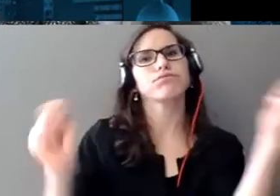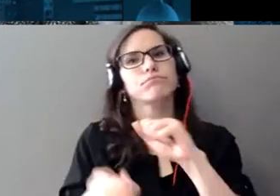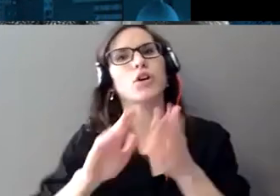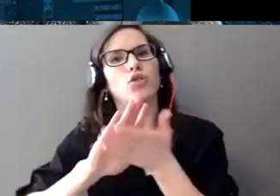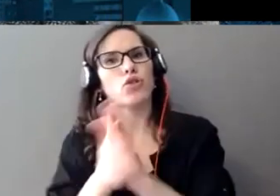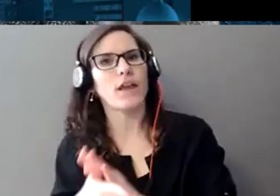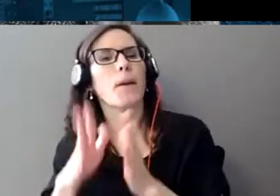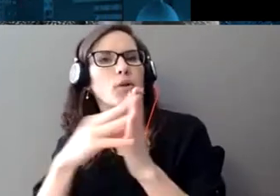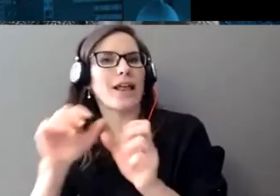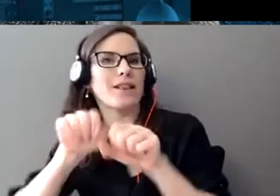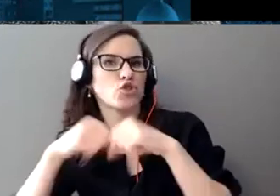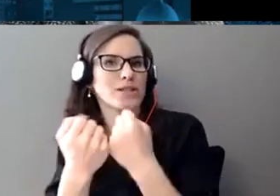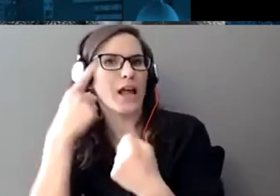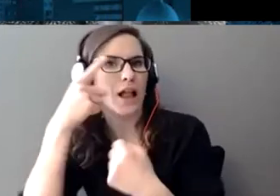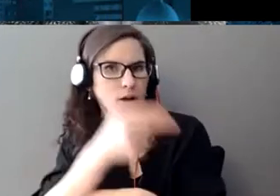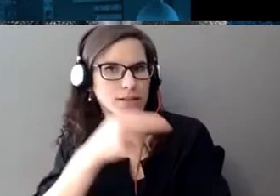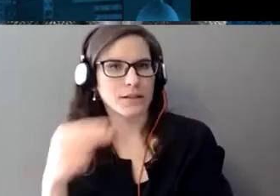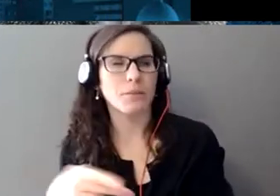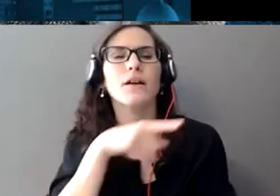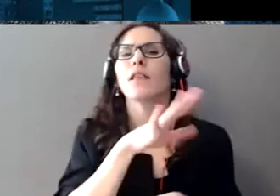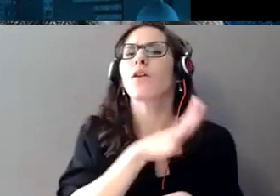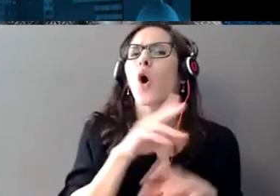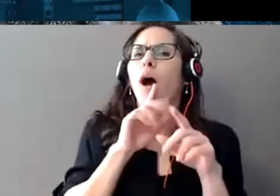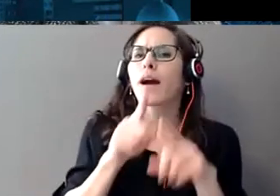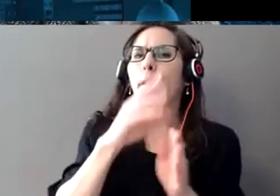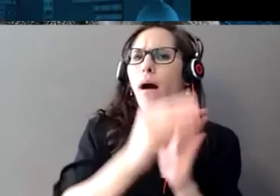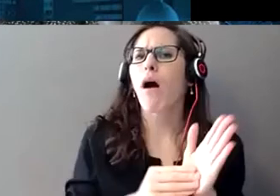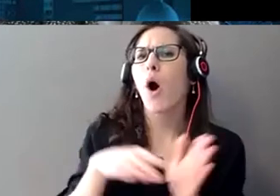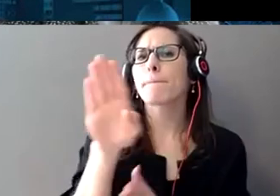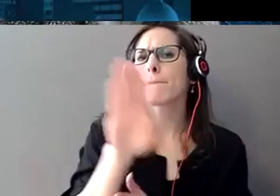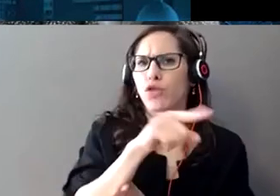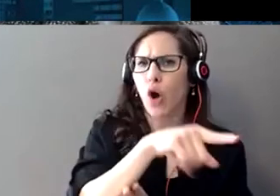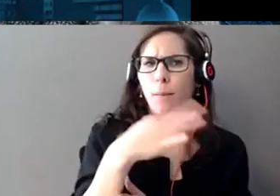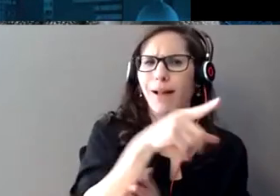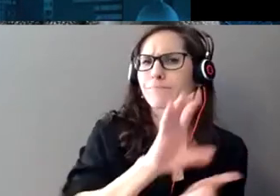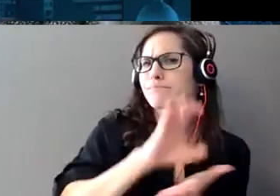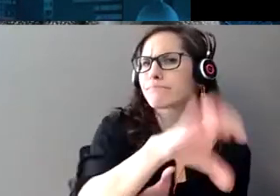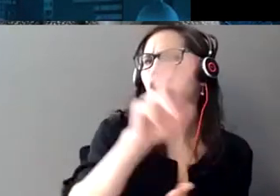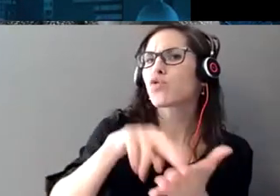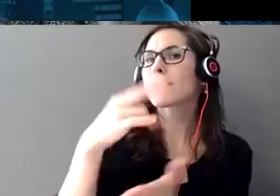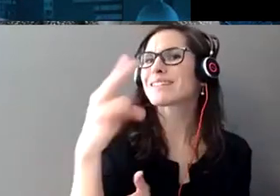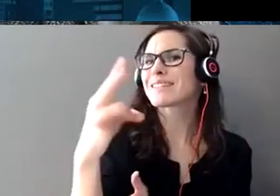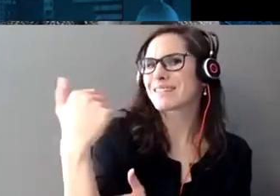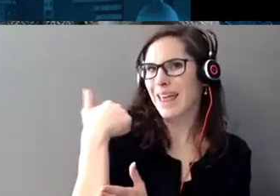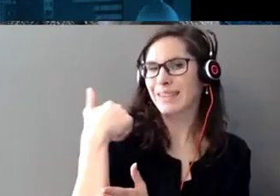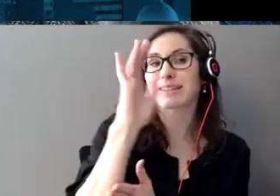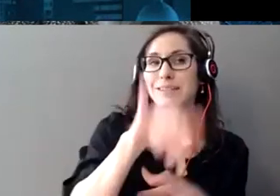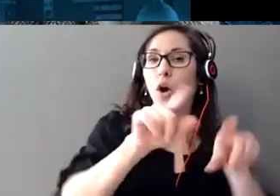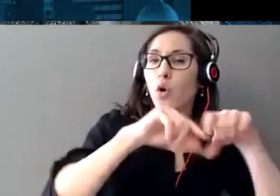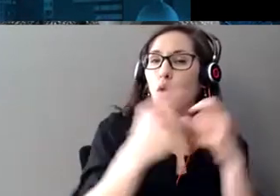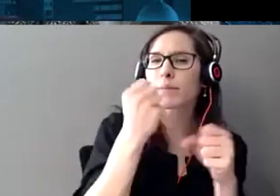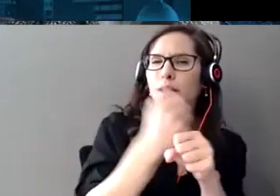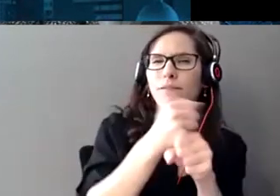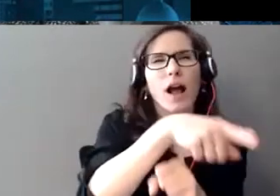ce rapport Brodeur dont il a parlé qui a été déposé en 2017 qui est le résultat d'un groupe de travail qui a travaillé à partir de